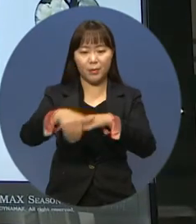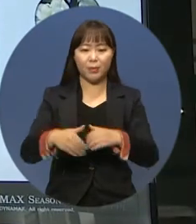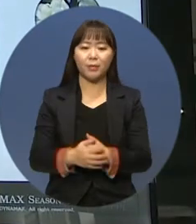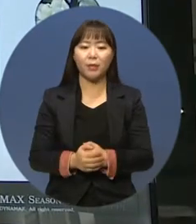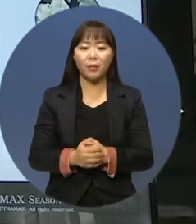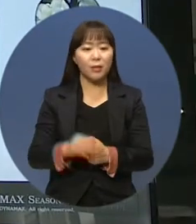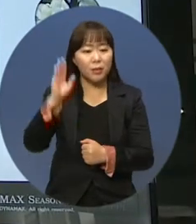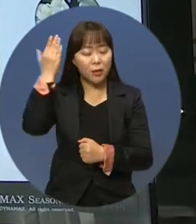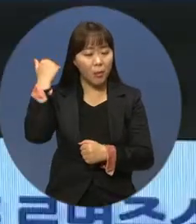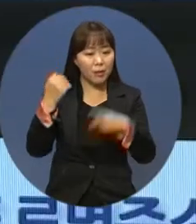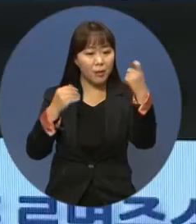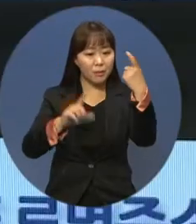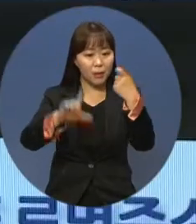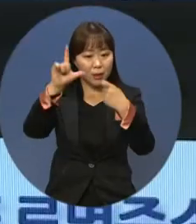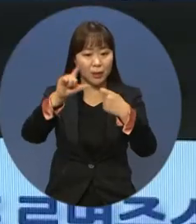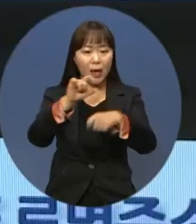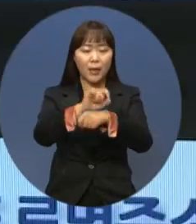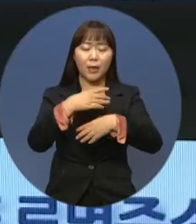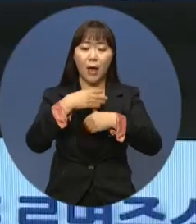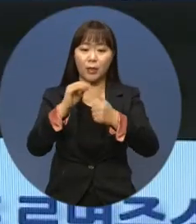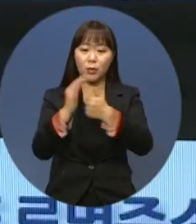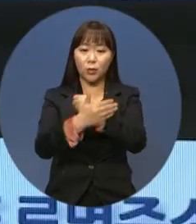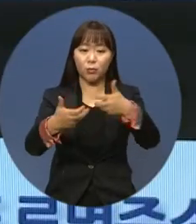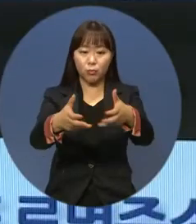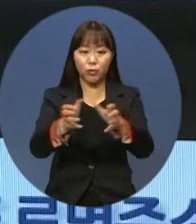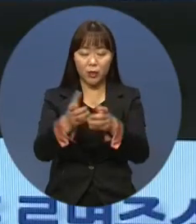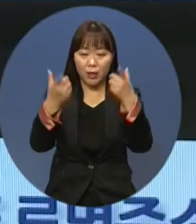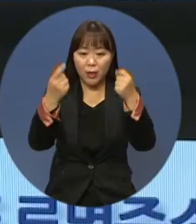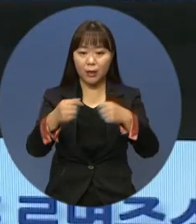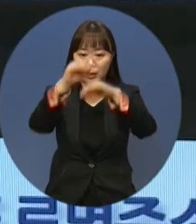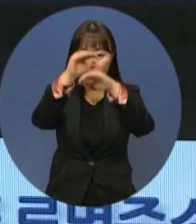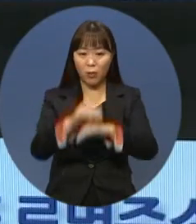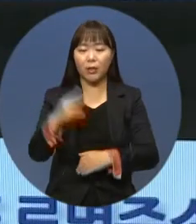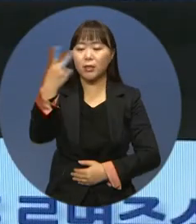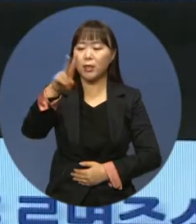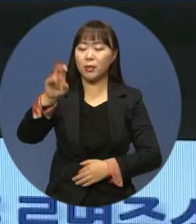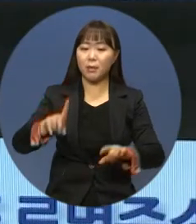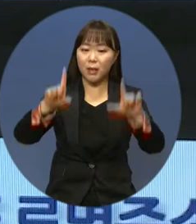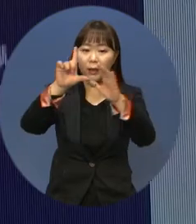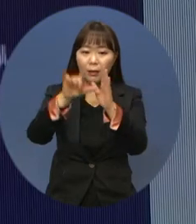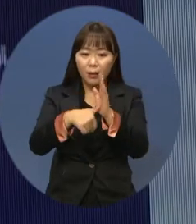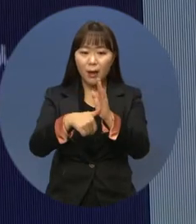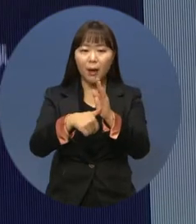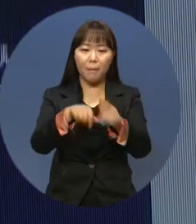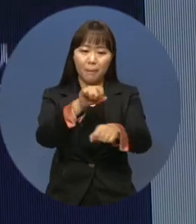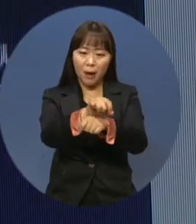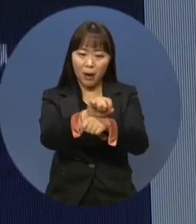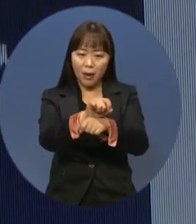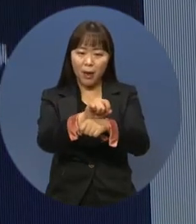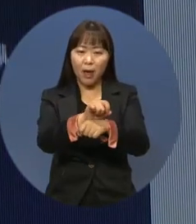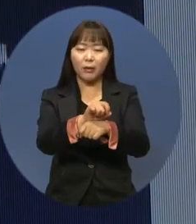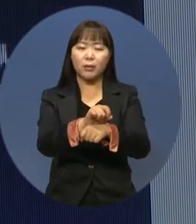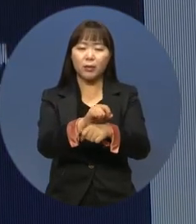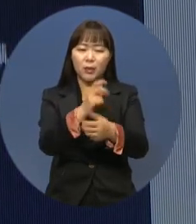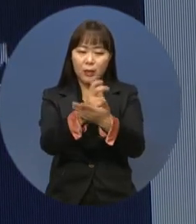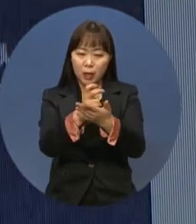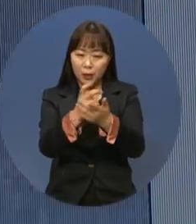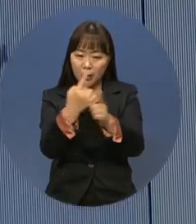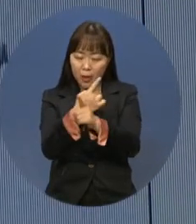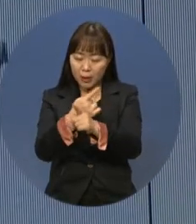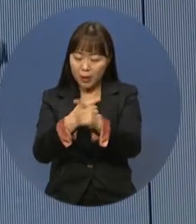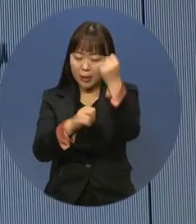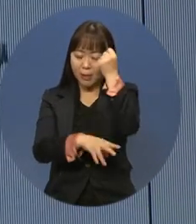지난 11일 행정안전부는 이 같은 내용을 담은 2021년 도 민원 행정 및 제도개선 기본 지침을 마련해